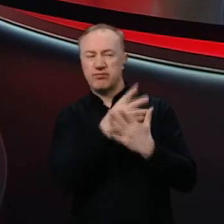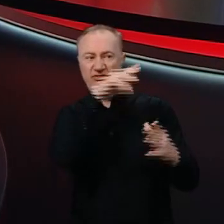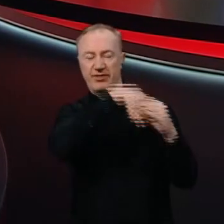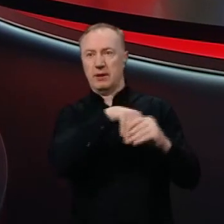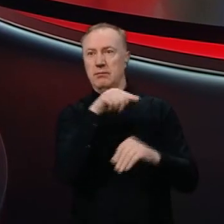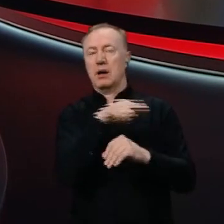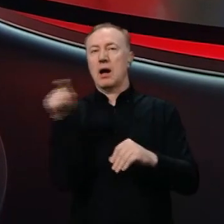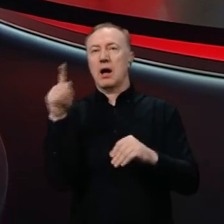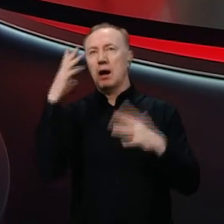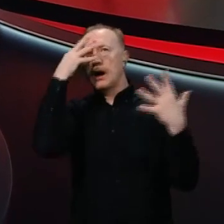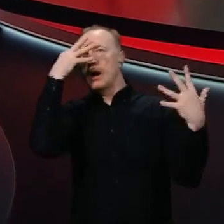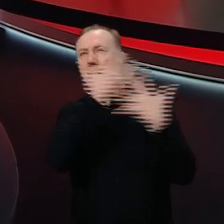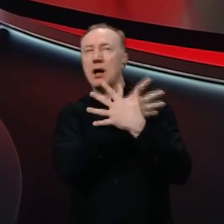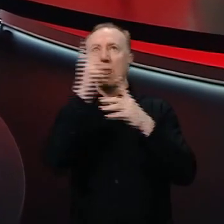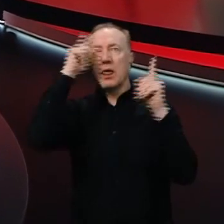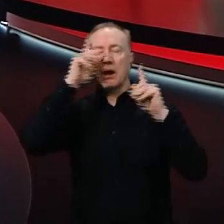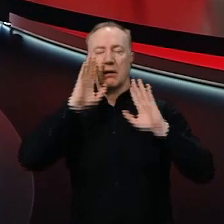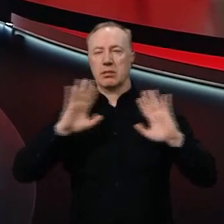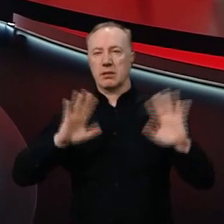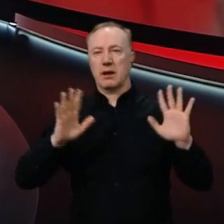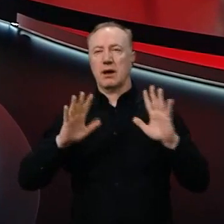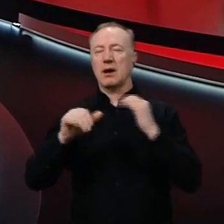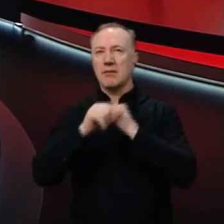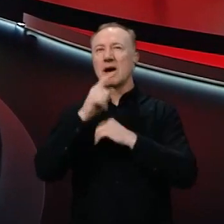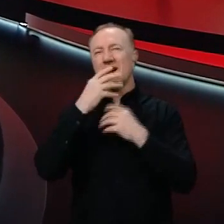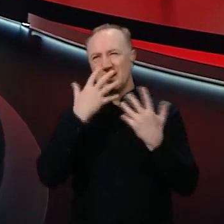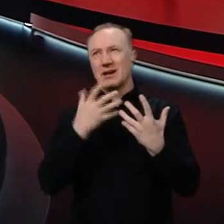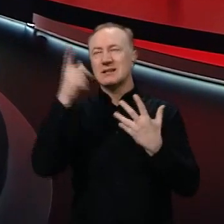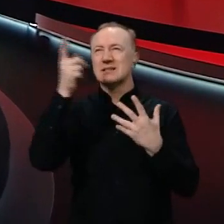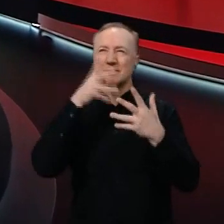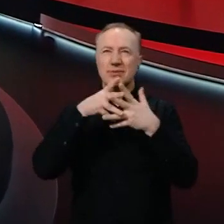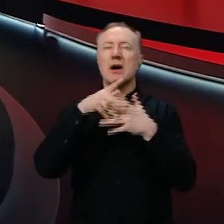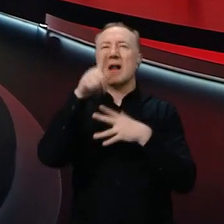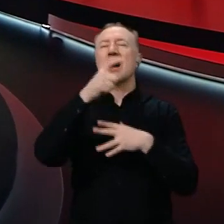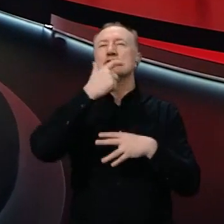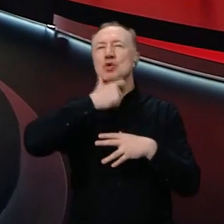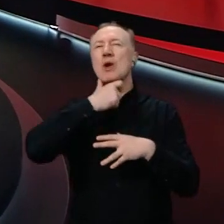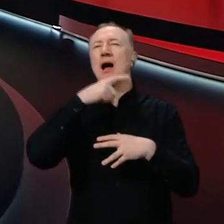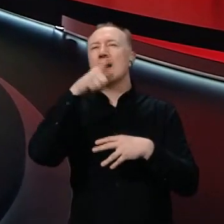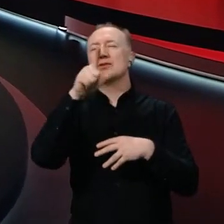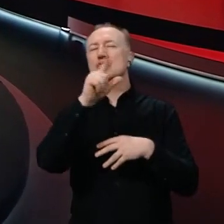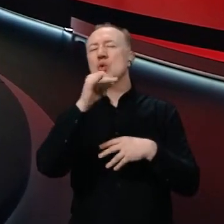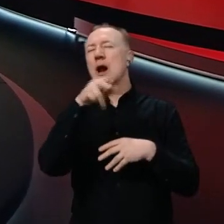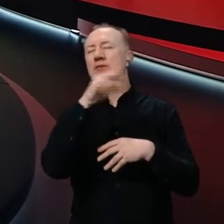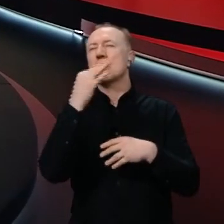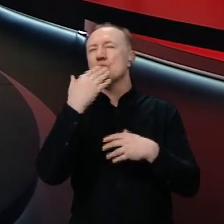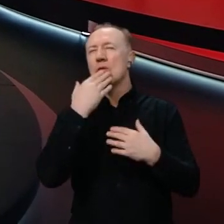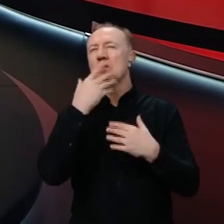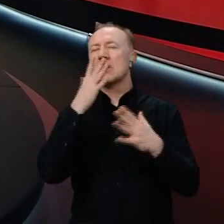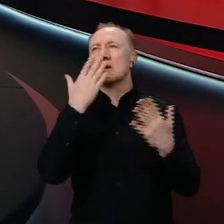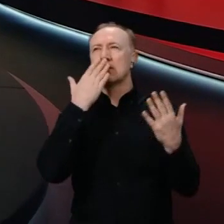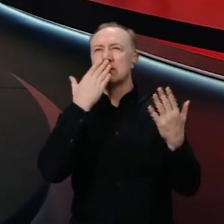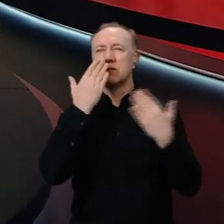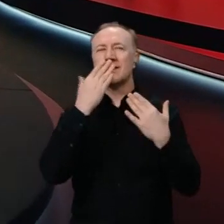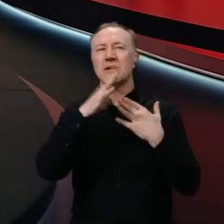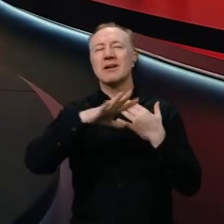jest prawdopodobnie tak, że wrzuca, żeby ograć to nazwisko. Ja się zgadzam z diagnozą Maćka Żurawskiego, że wrzuca to nazwisko, żeby ograć na rynku